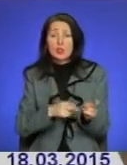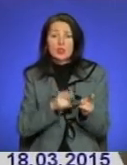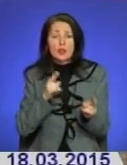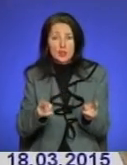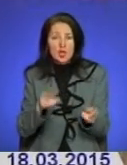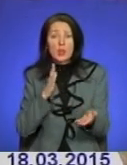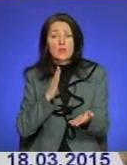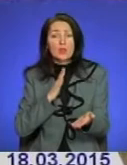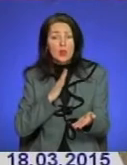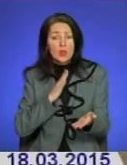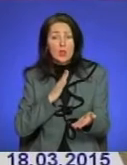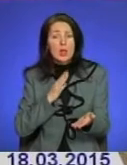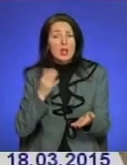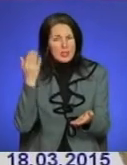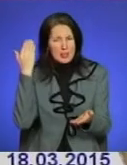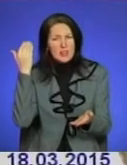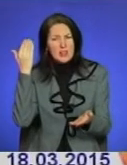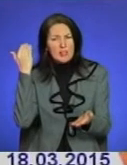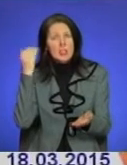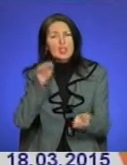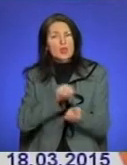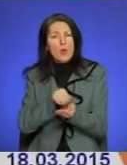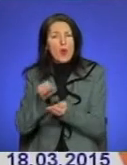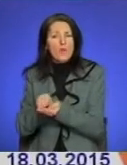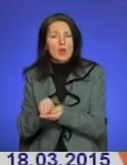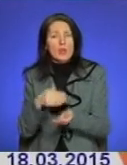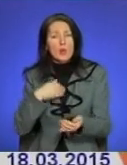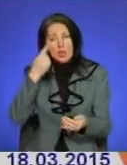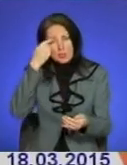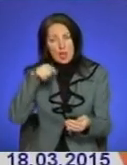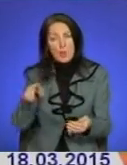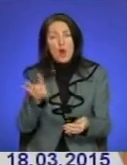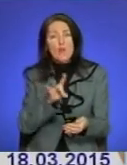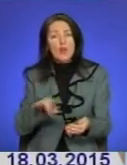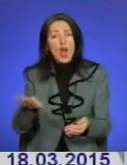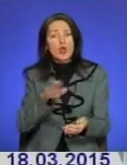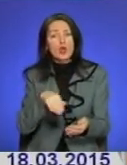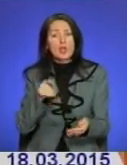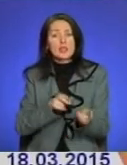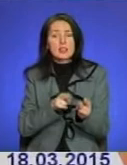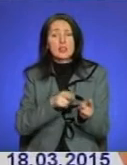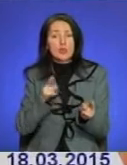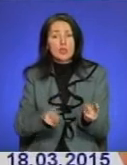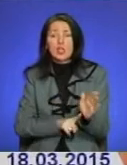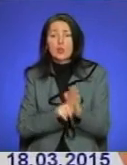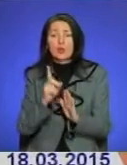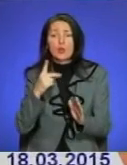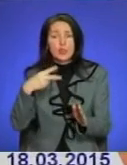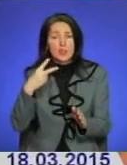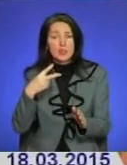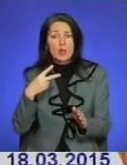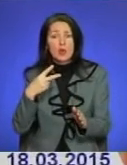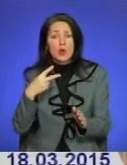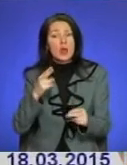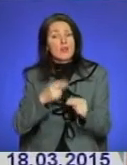вокзалу знаходили значно давніші поховання. Ми знаємо, що в районі залізничного вокзалу на початку 20-го,